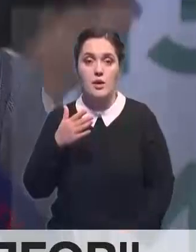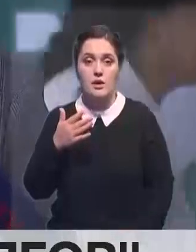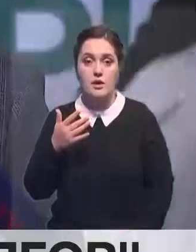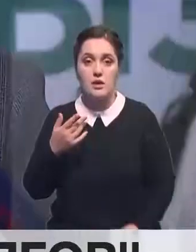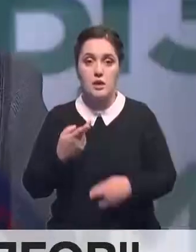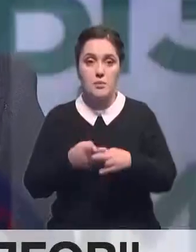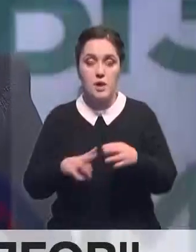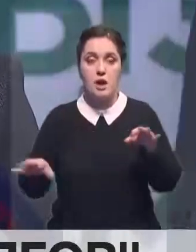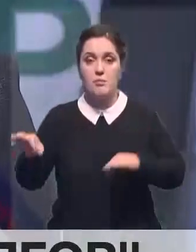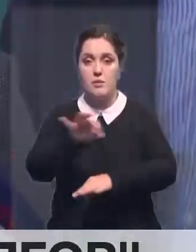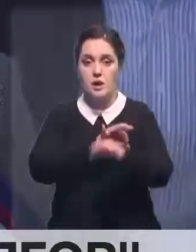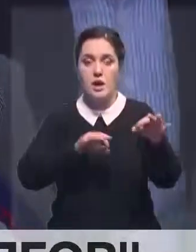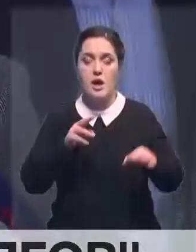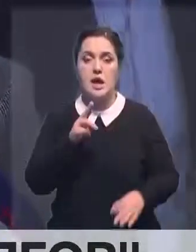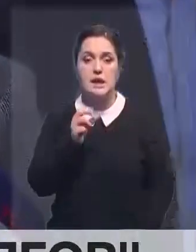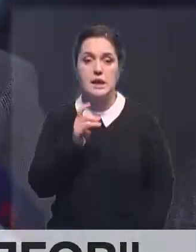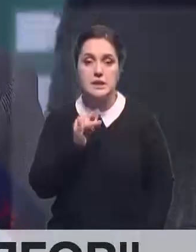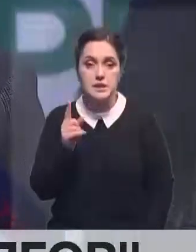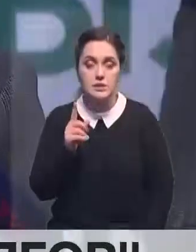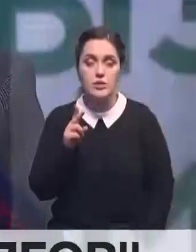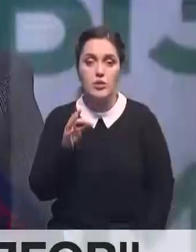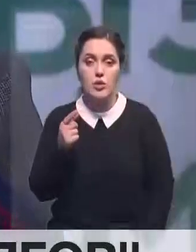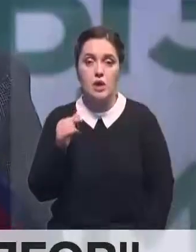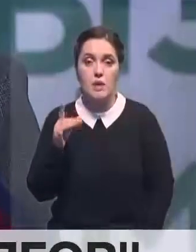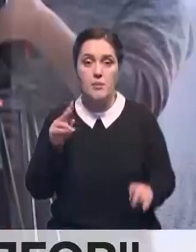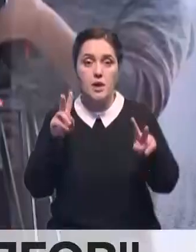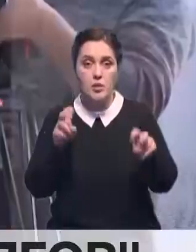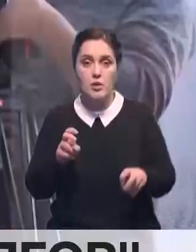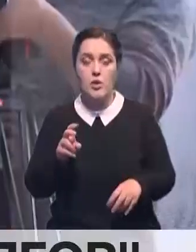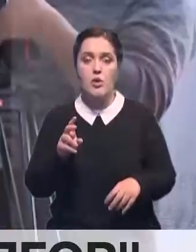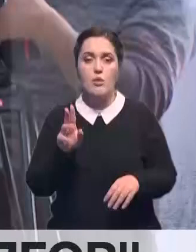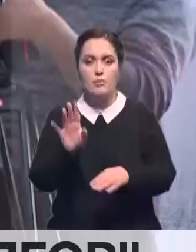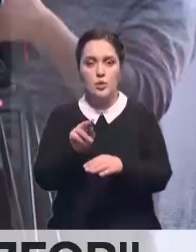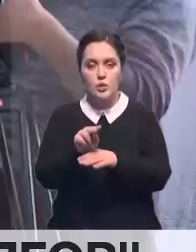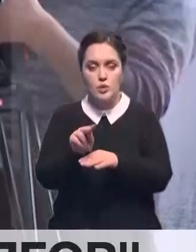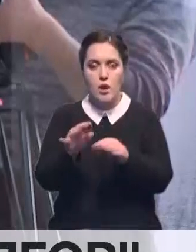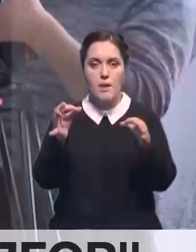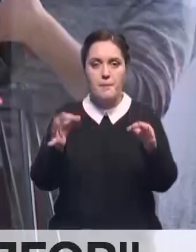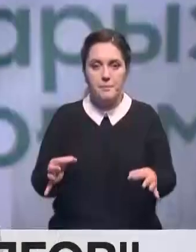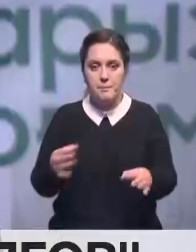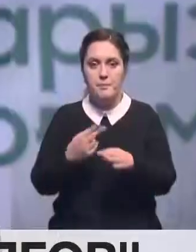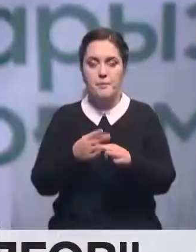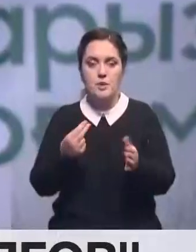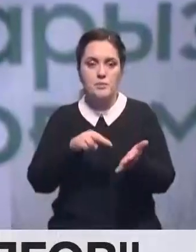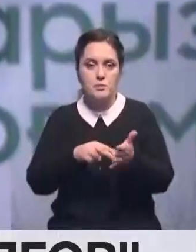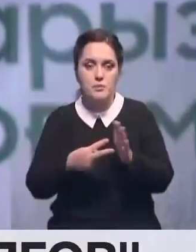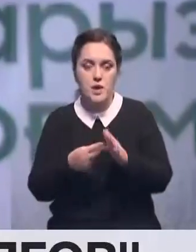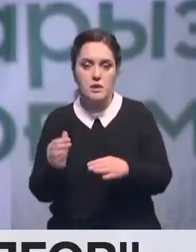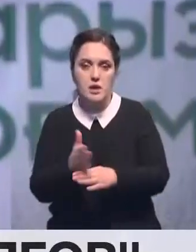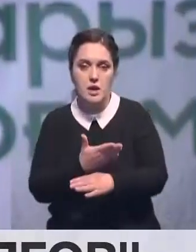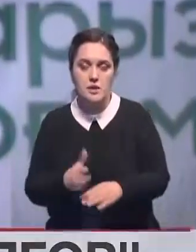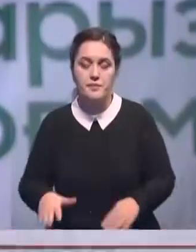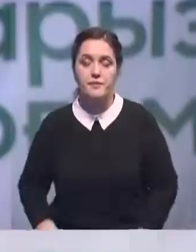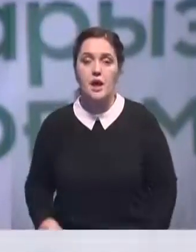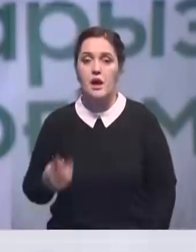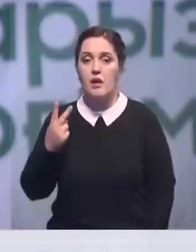Этот проект который считается одним из тех 100 дел которые мы запланировали со 2 мая текущего